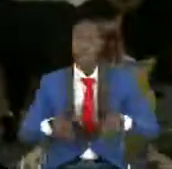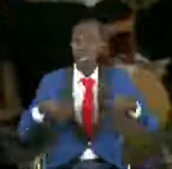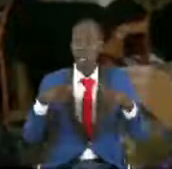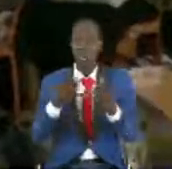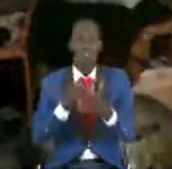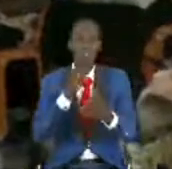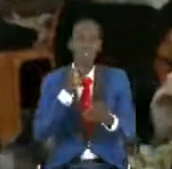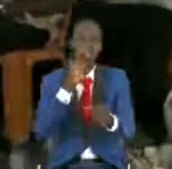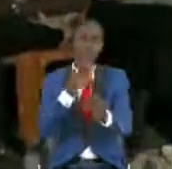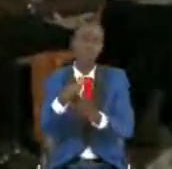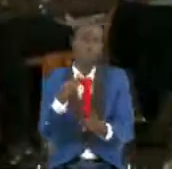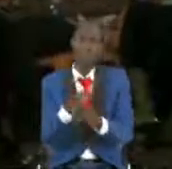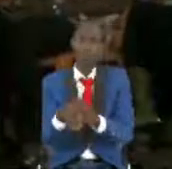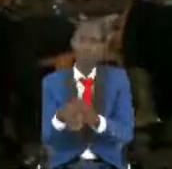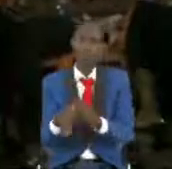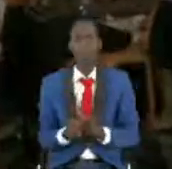c'est assez.